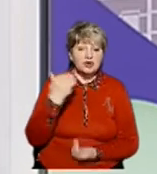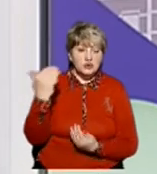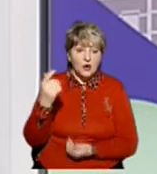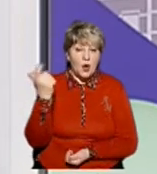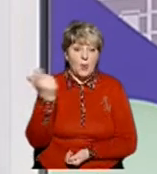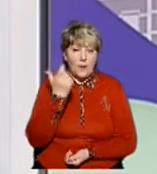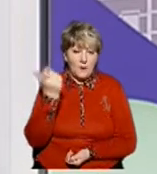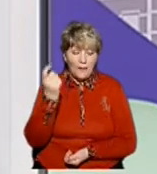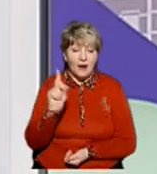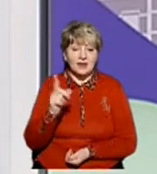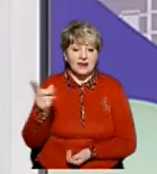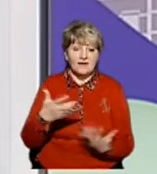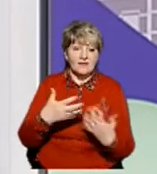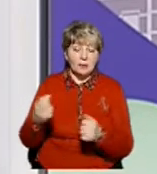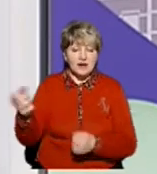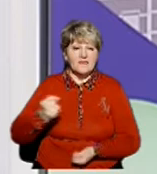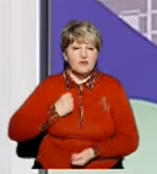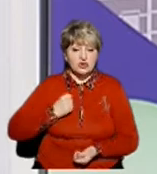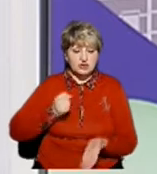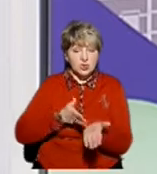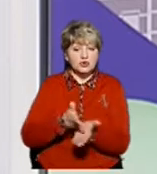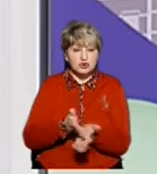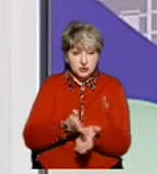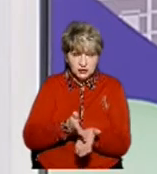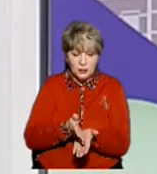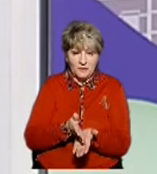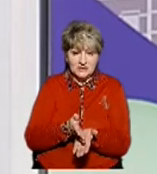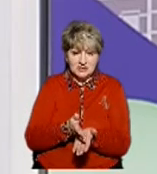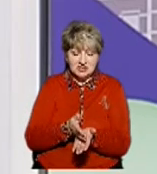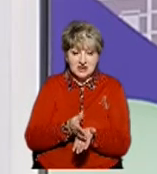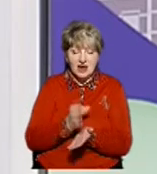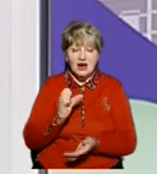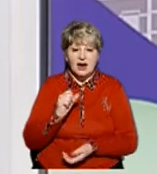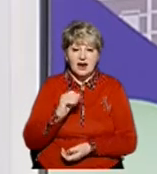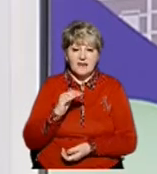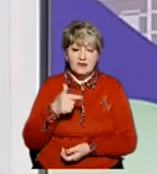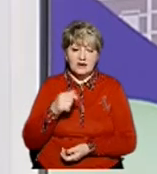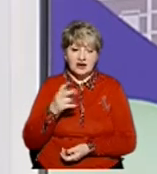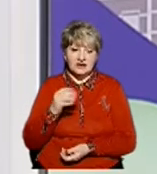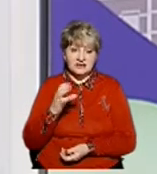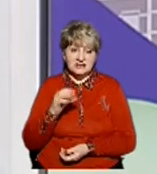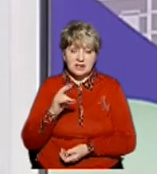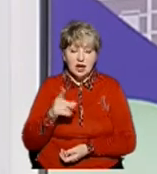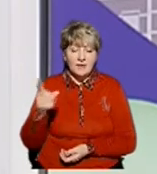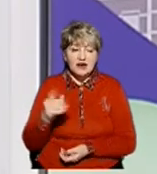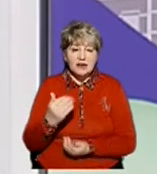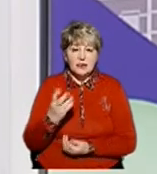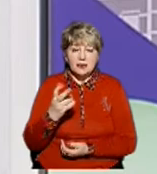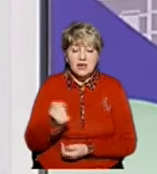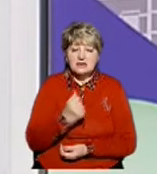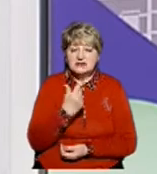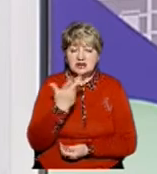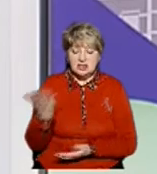чоловік, який їх прихистив, він військовослужбовець, сам ветеран Афганістану, і він настільки